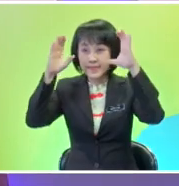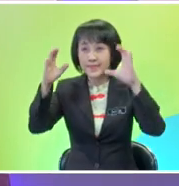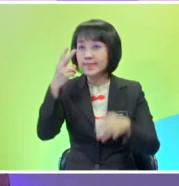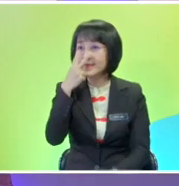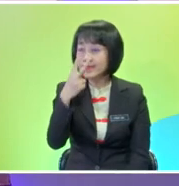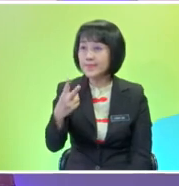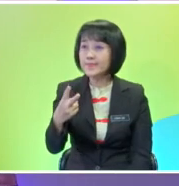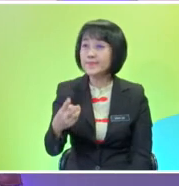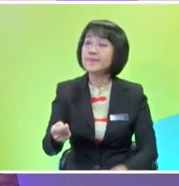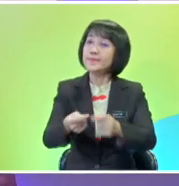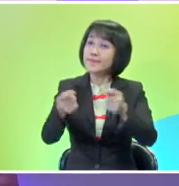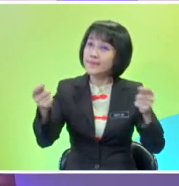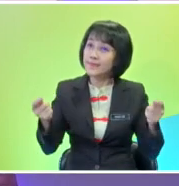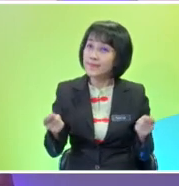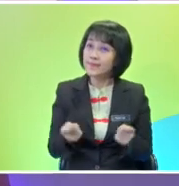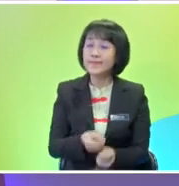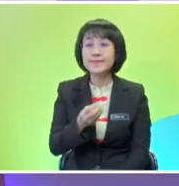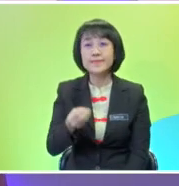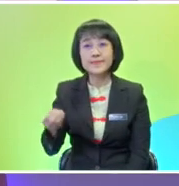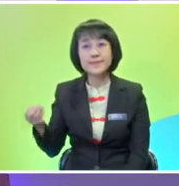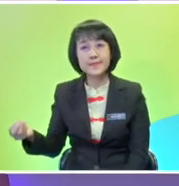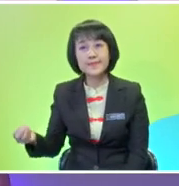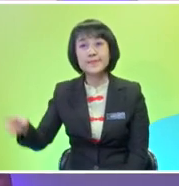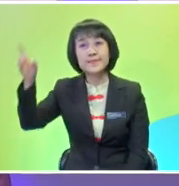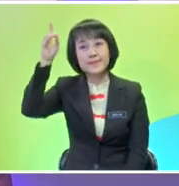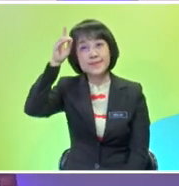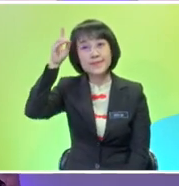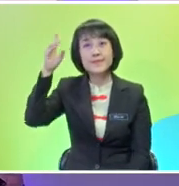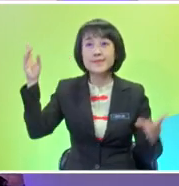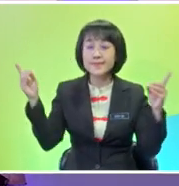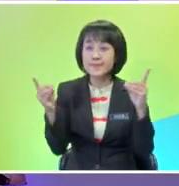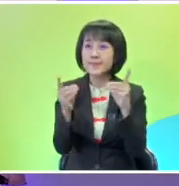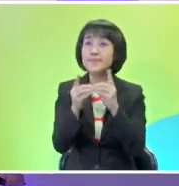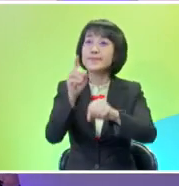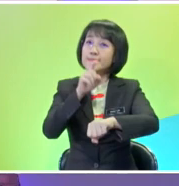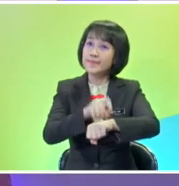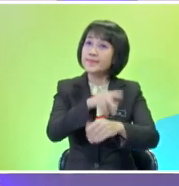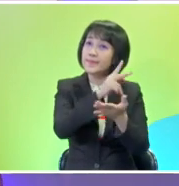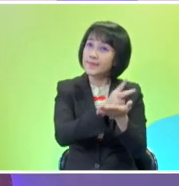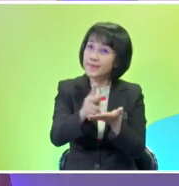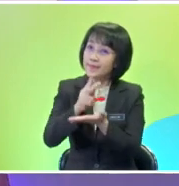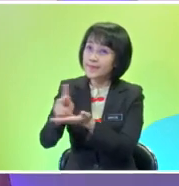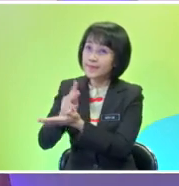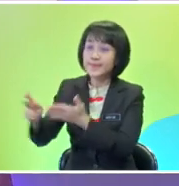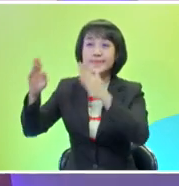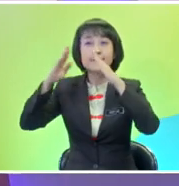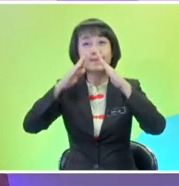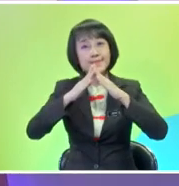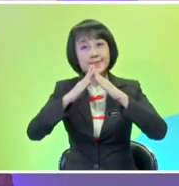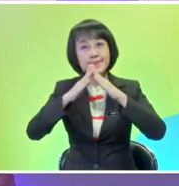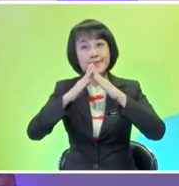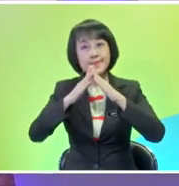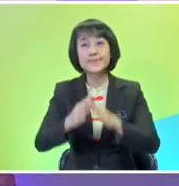kedudukan objek-objek yang Danis jumpa semasa mengemas rumah